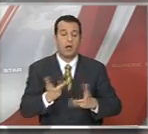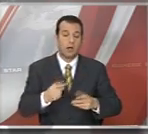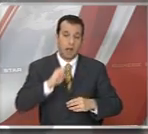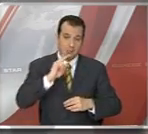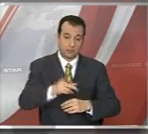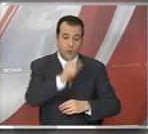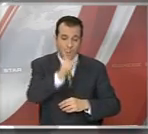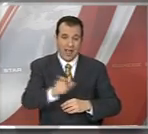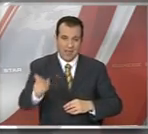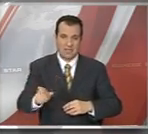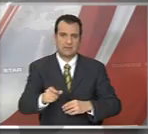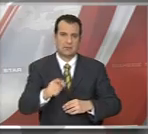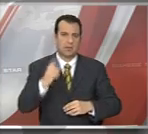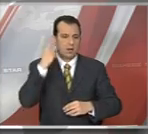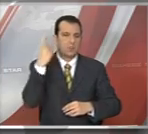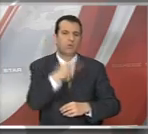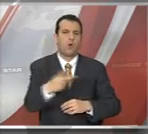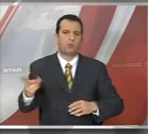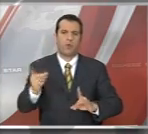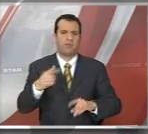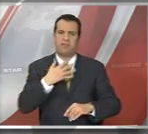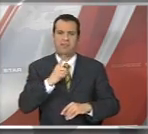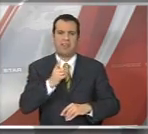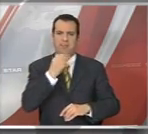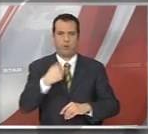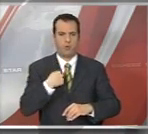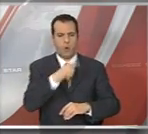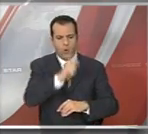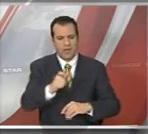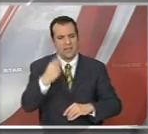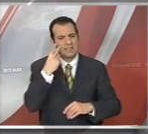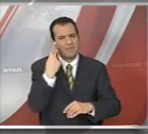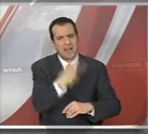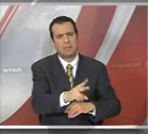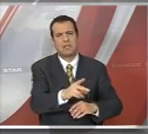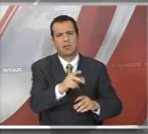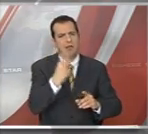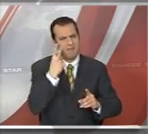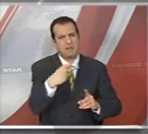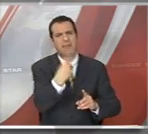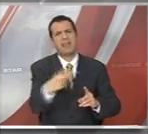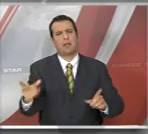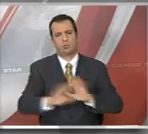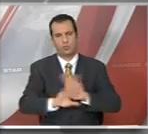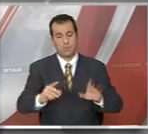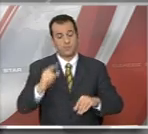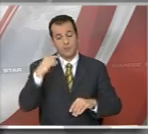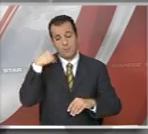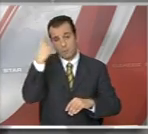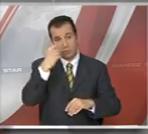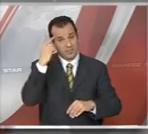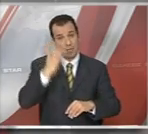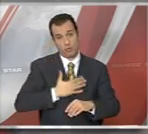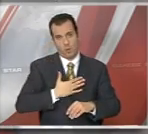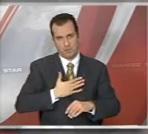κυρία τσαγκα δε αν το θέσω εγώ ο καθένας ανάλογα από πού βλέπει τα πράγματα η προσωπική μου όμως άποψη και γ αυτό είμαι εδώ είναι